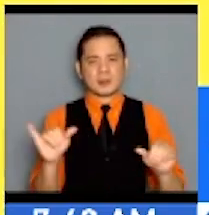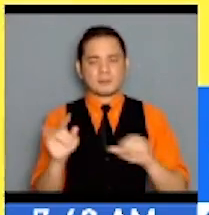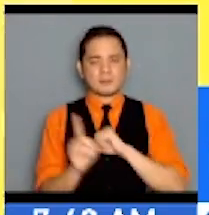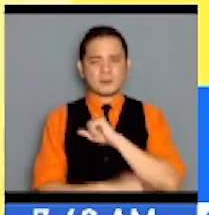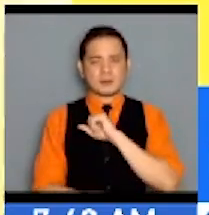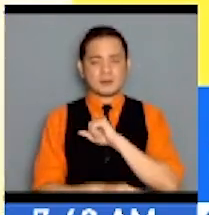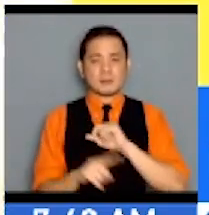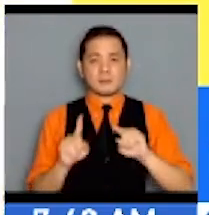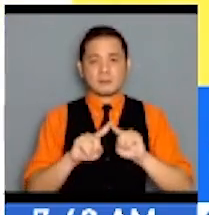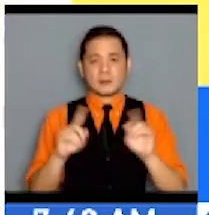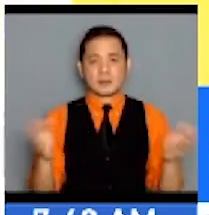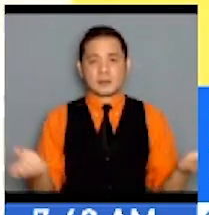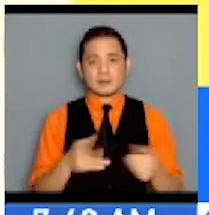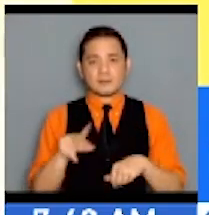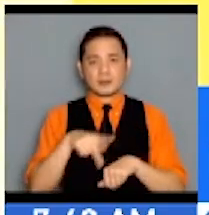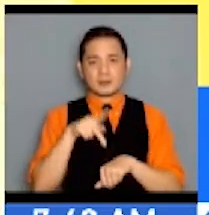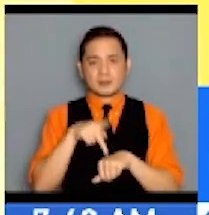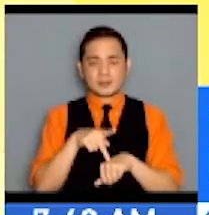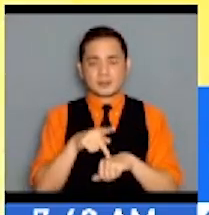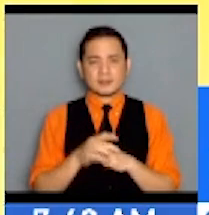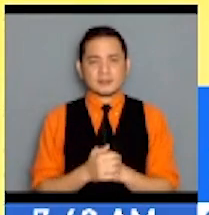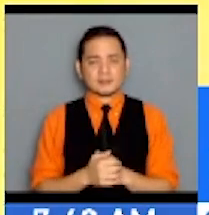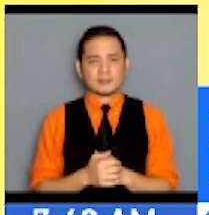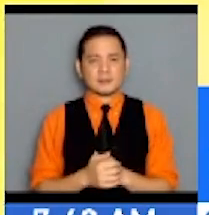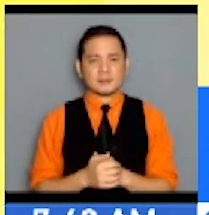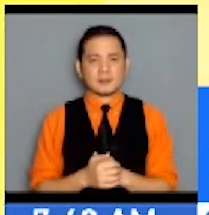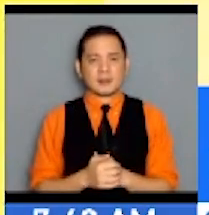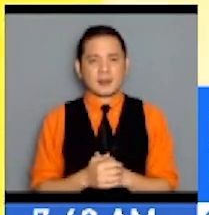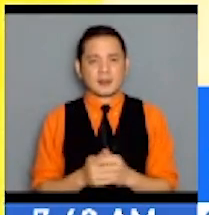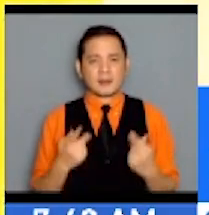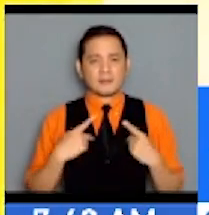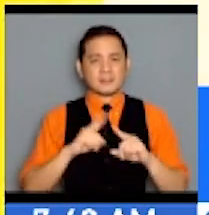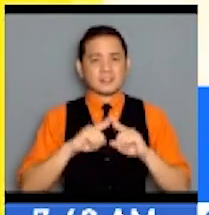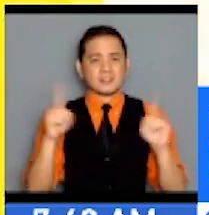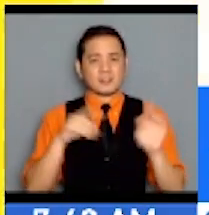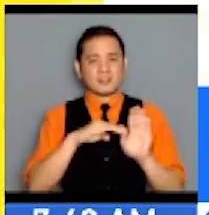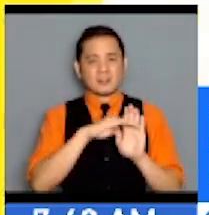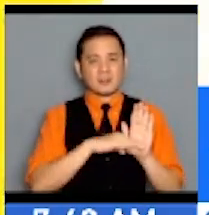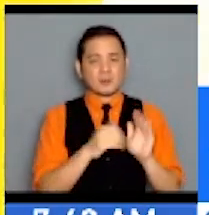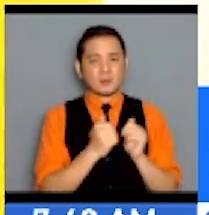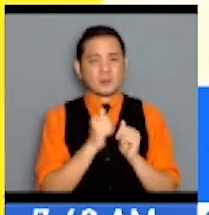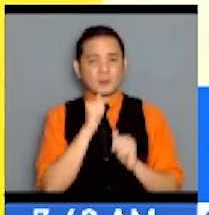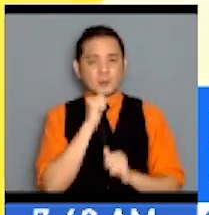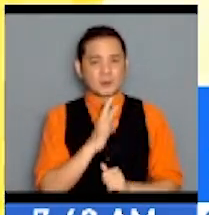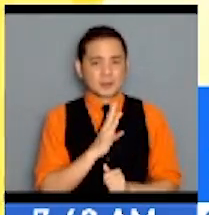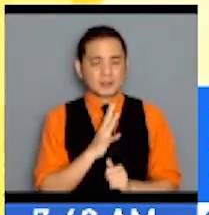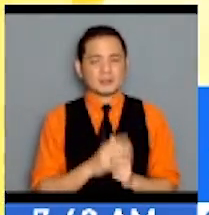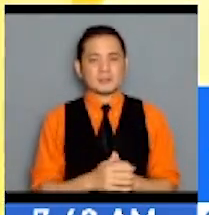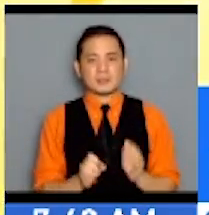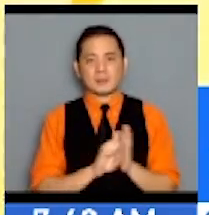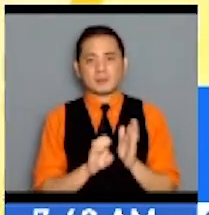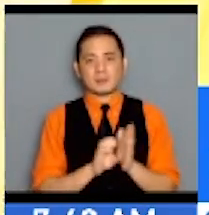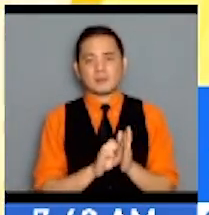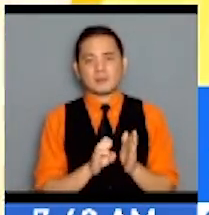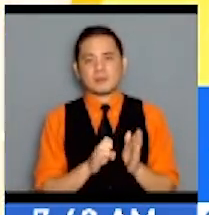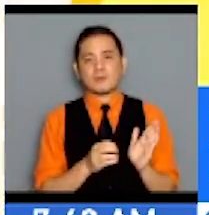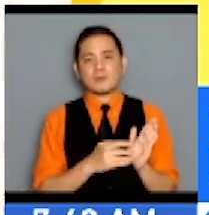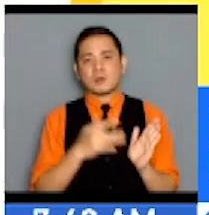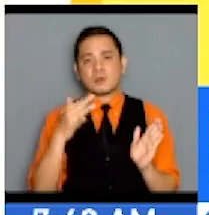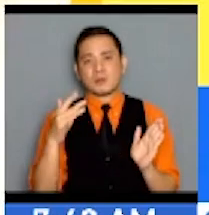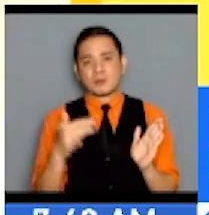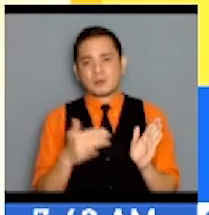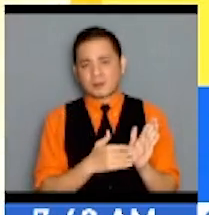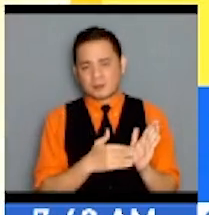Pilipinas, sa Revised Penal Code, ang krimen sa babae na nakipagtalik kahit na minsan lang ay krimen na ng adultery.